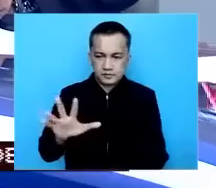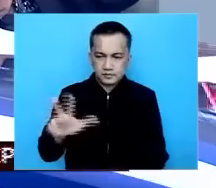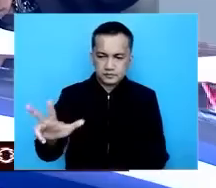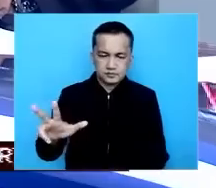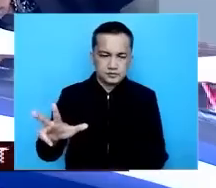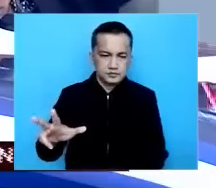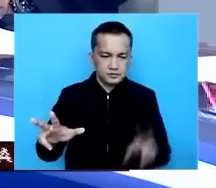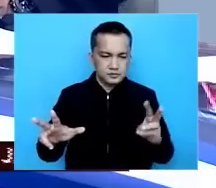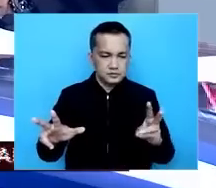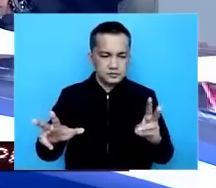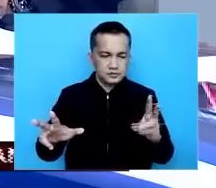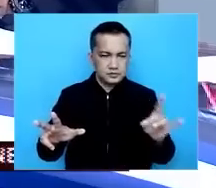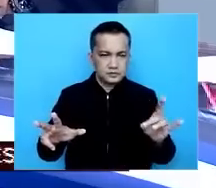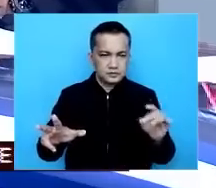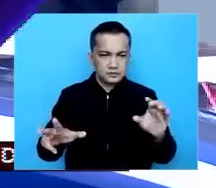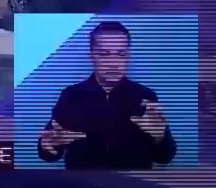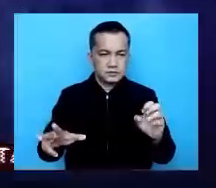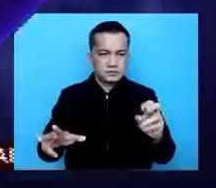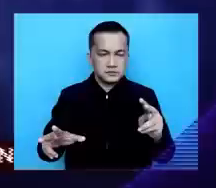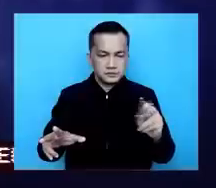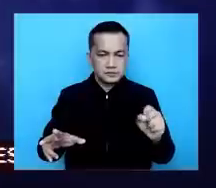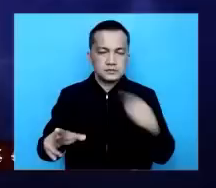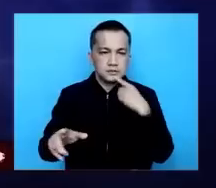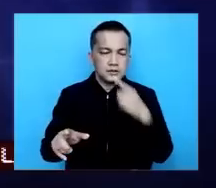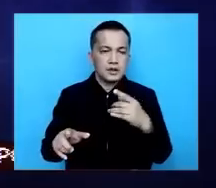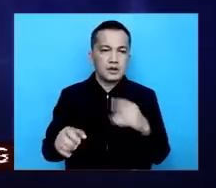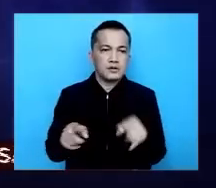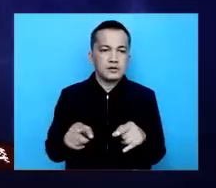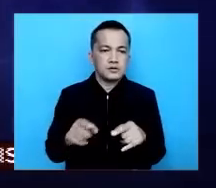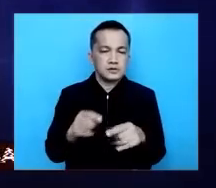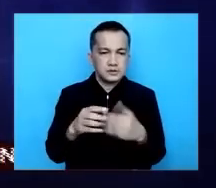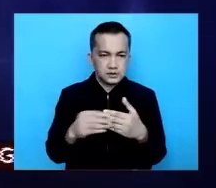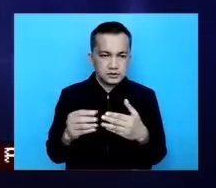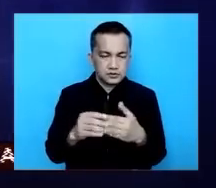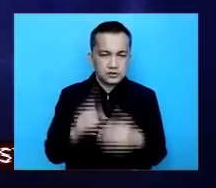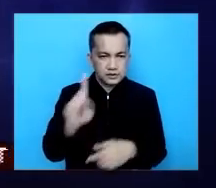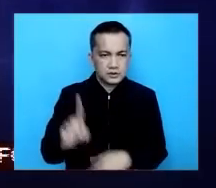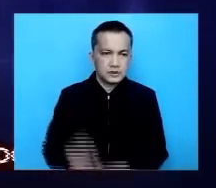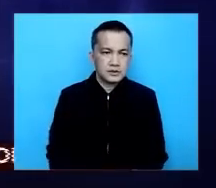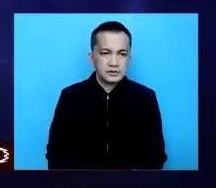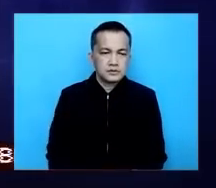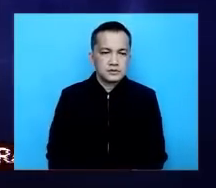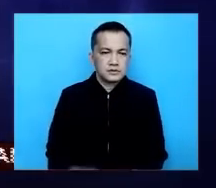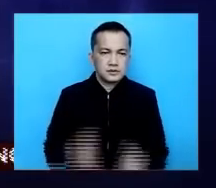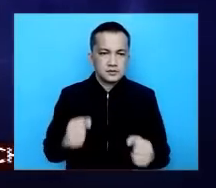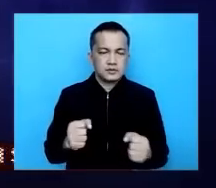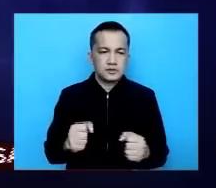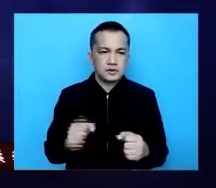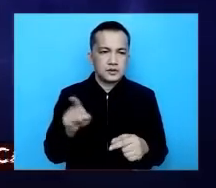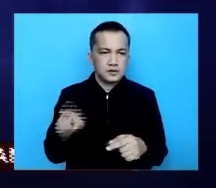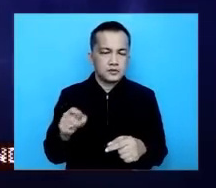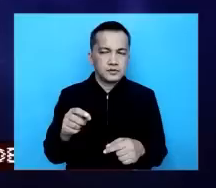16 centavos kada dolyar. Mas malakas po ito mula sa 53.84 per dollar kahapon. Ayon